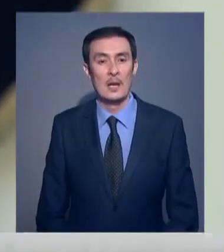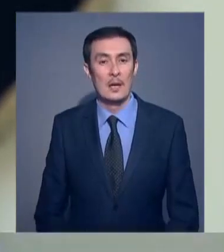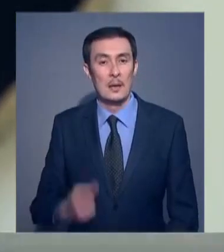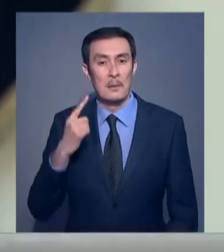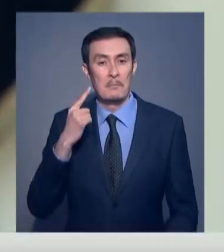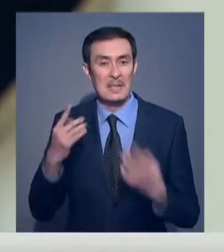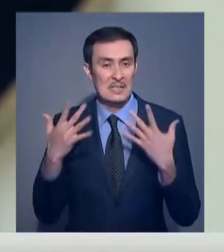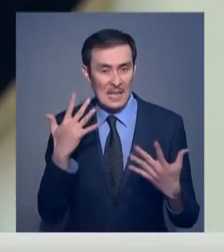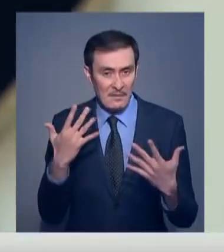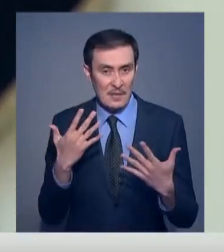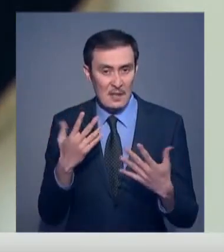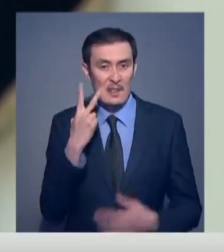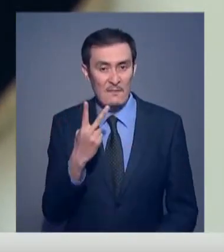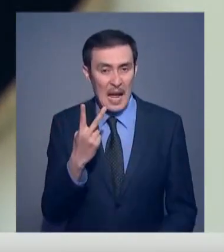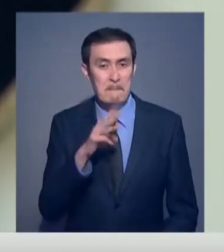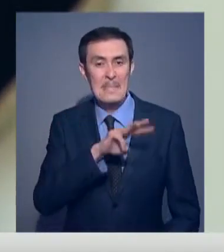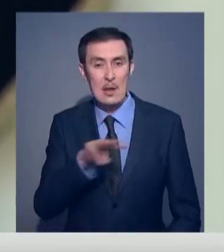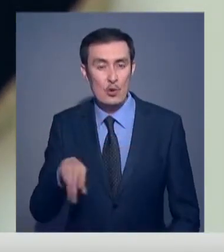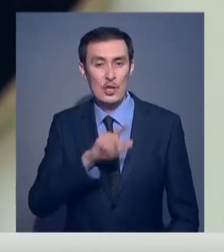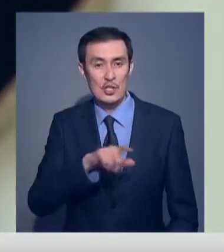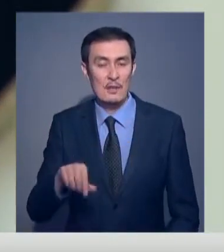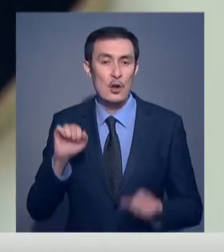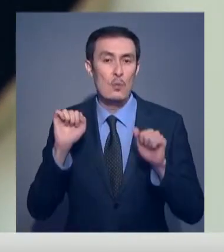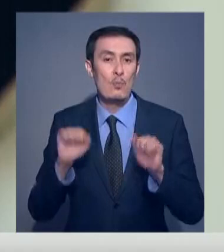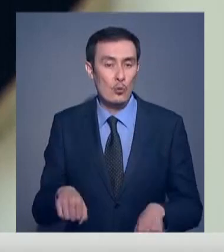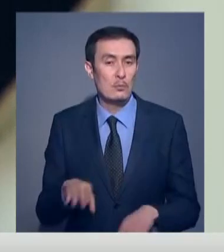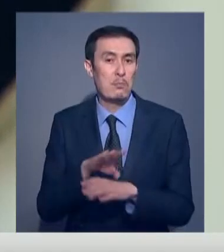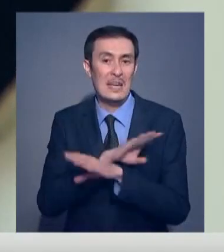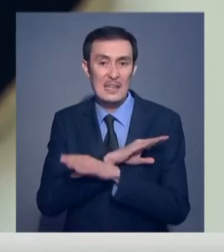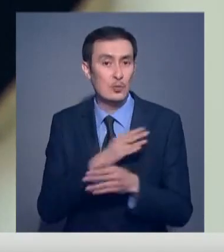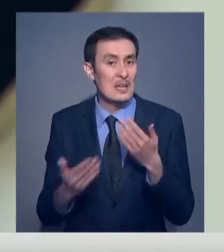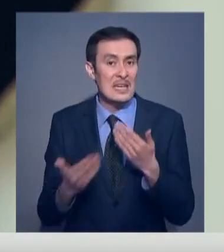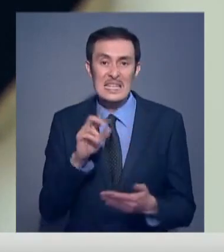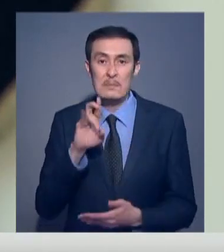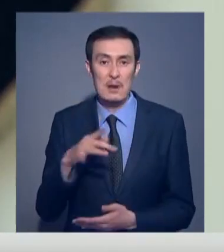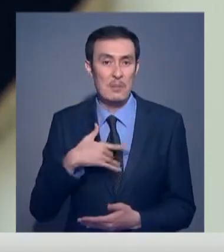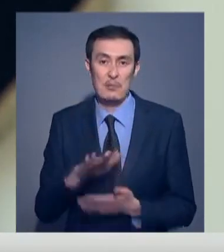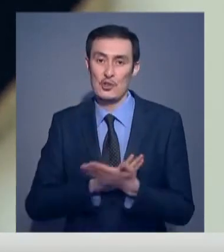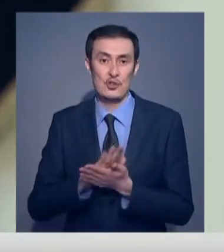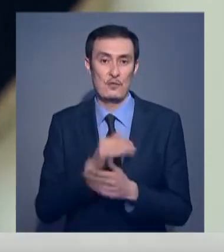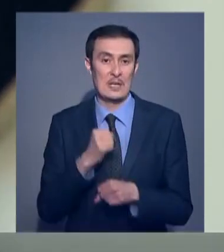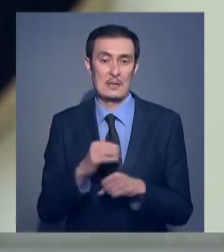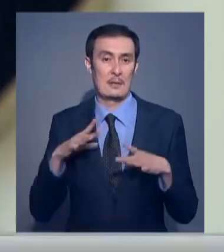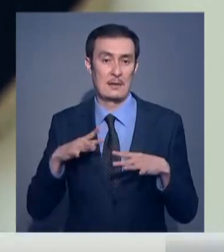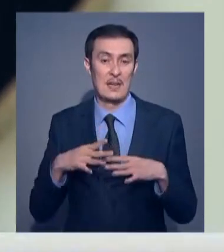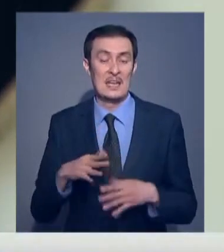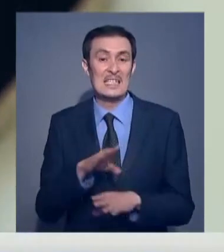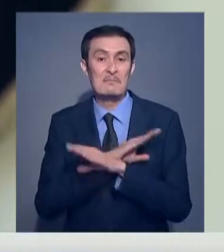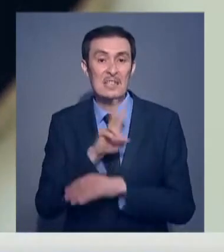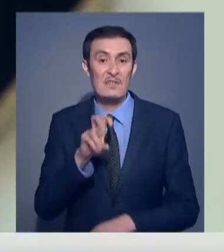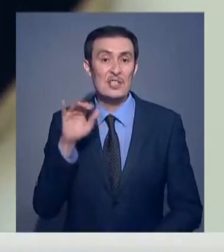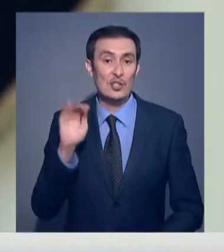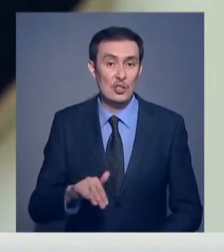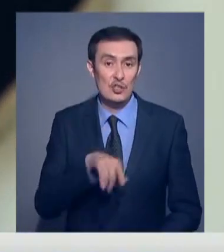Подумайте об этой цифре. 2 миллиона человек могли бы погибнуть, если бы мы ничего не делали. Смертность 200 тысяч